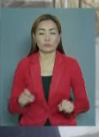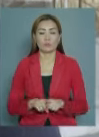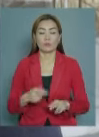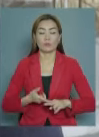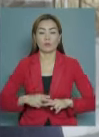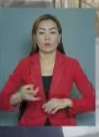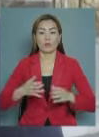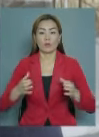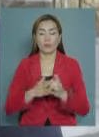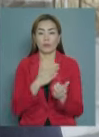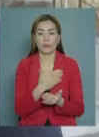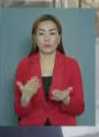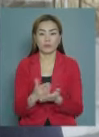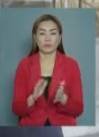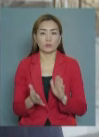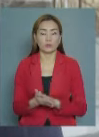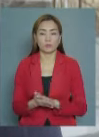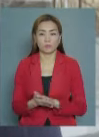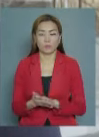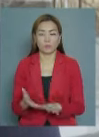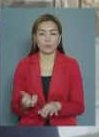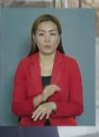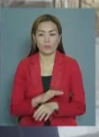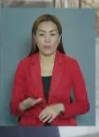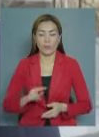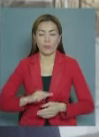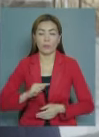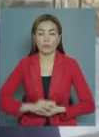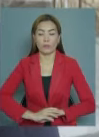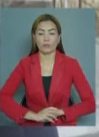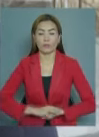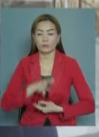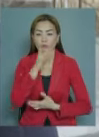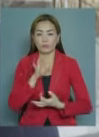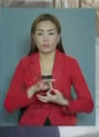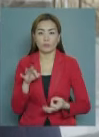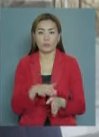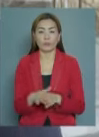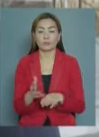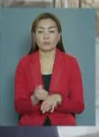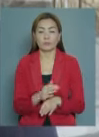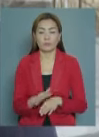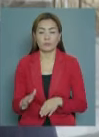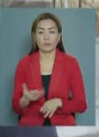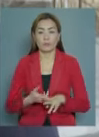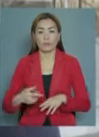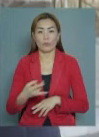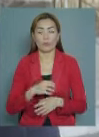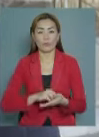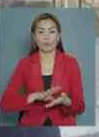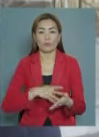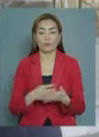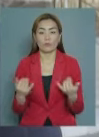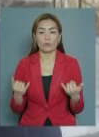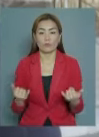аталған мердігер мекеме өзінің келісім шартқа қарастырылған жұмыстарын уақытылы атқармай, аталған мердігер мекемемен